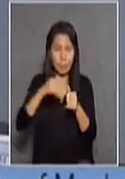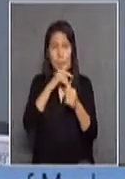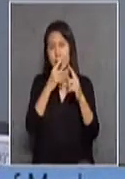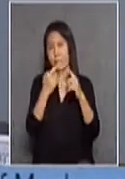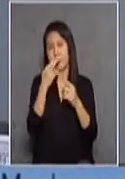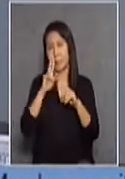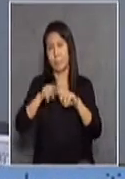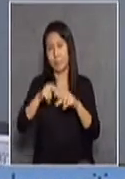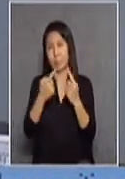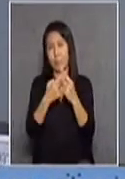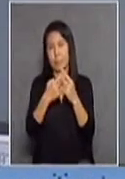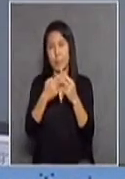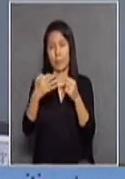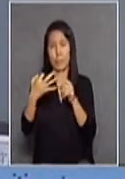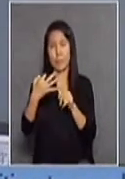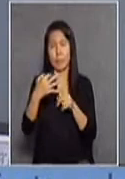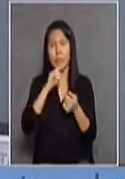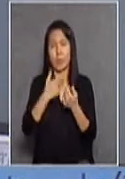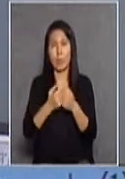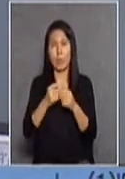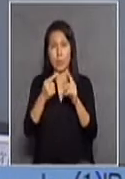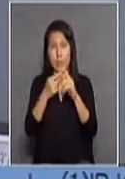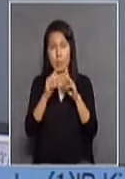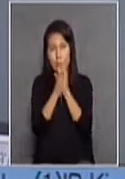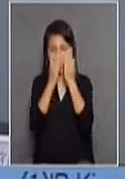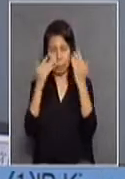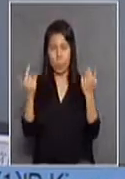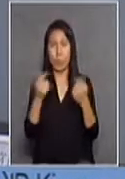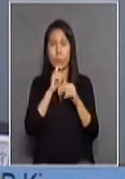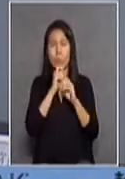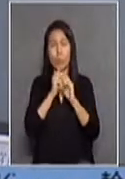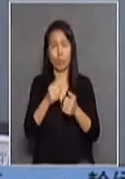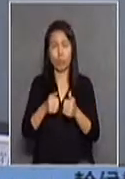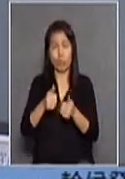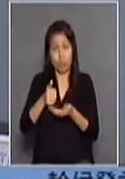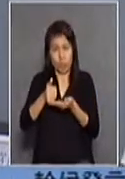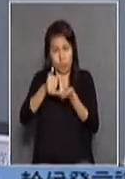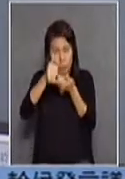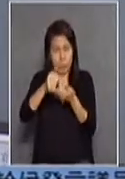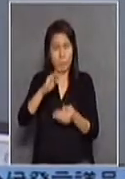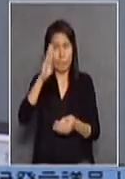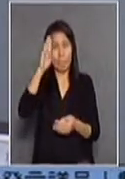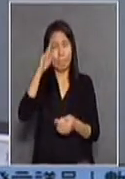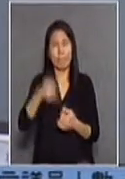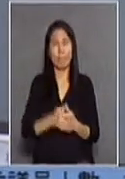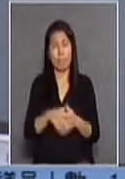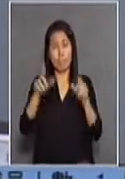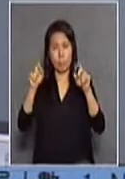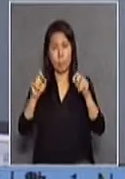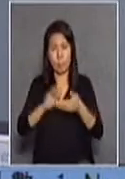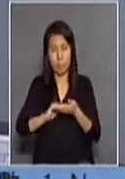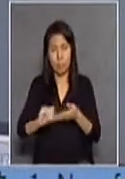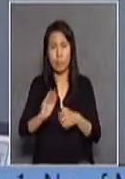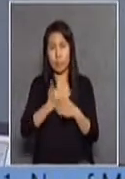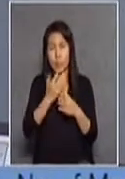三，向文匯報全體員工致崇告敬意。咁要略作解釋啦，因為